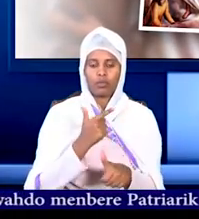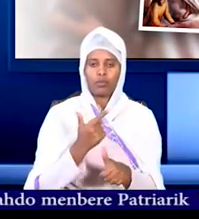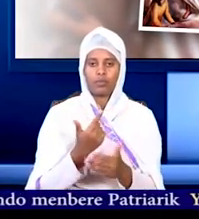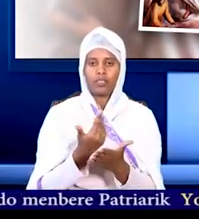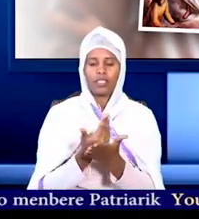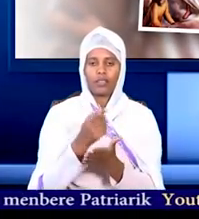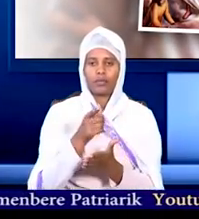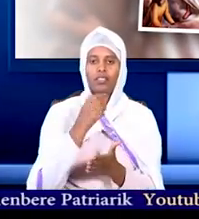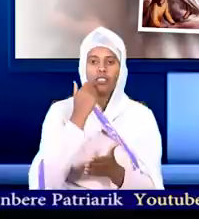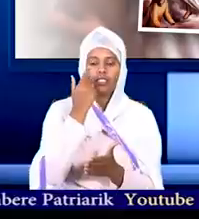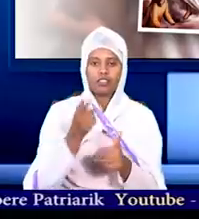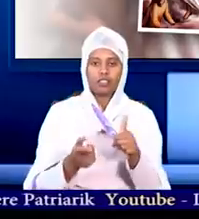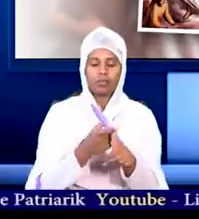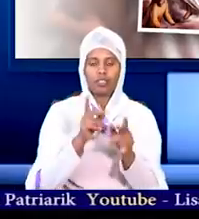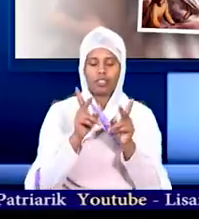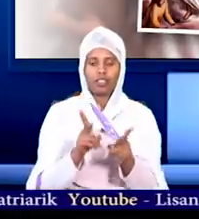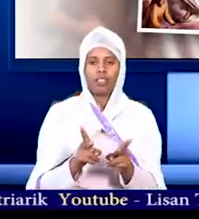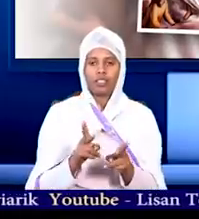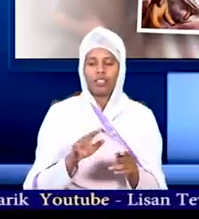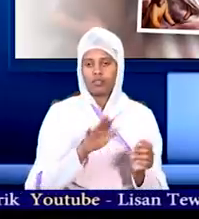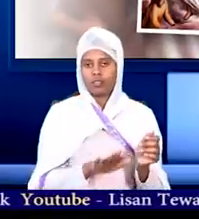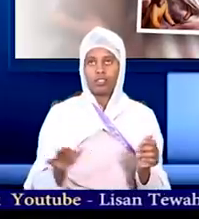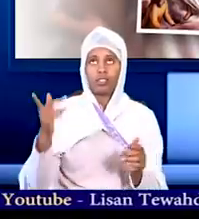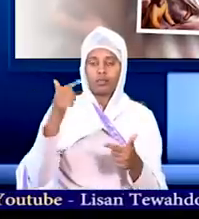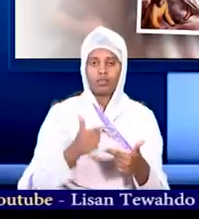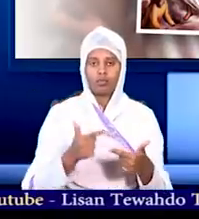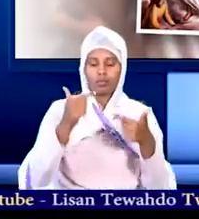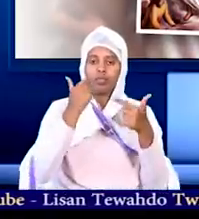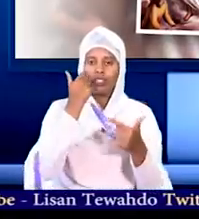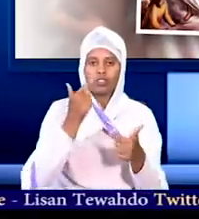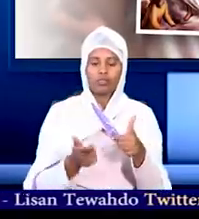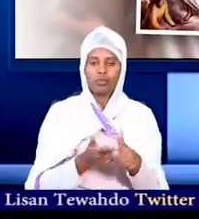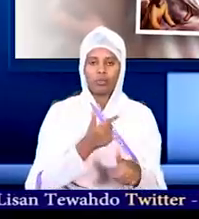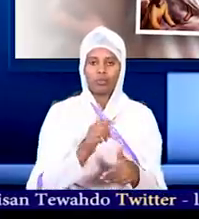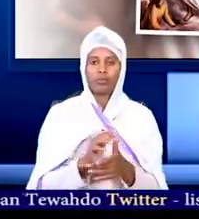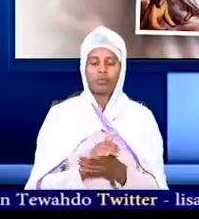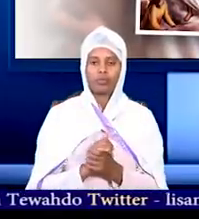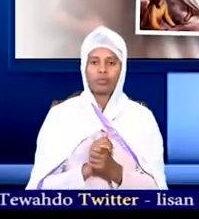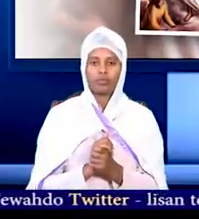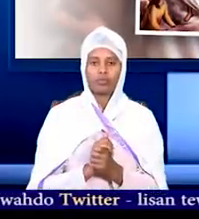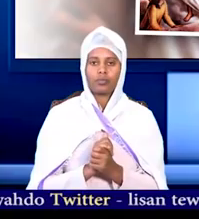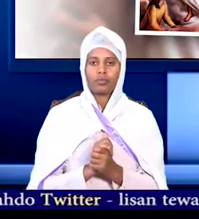كوقتعن جمارو كابزي على تدي جميران قفتي هتسانات دمس قنوة